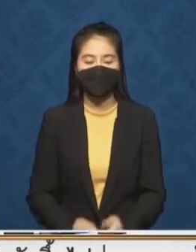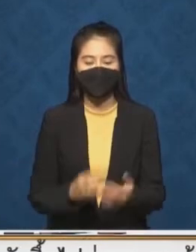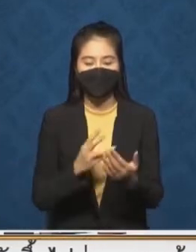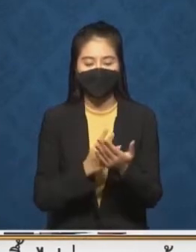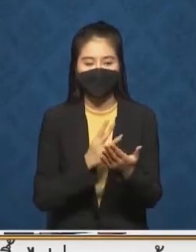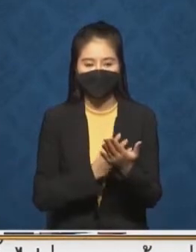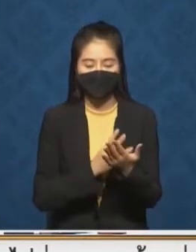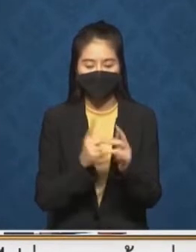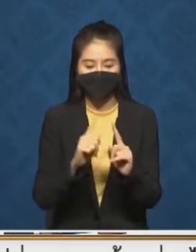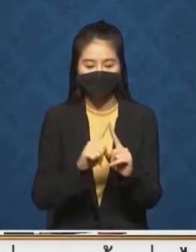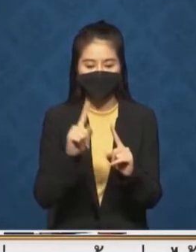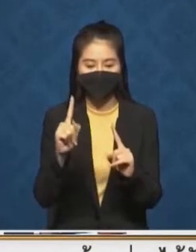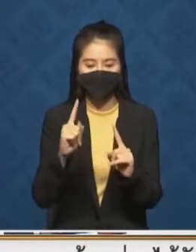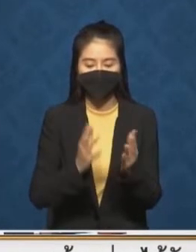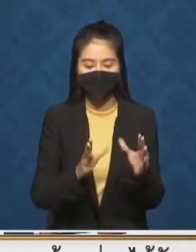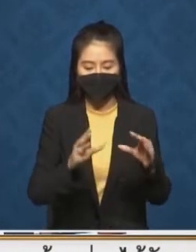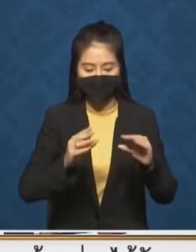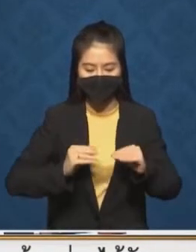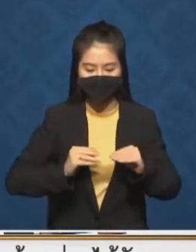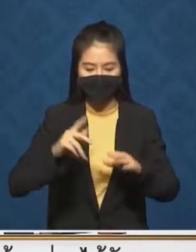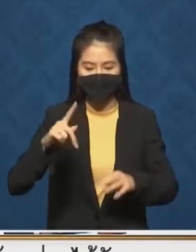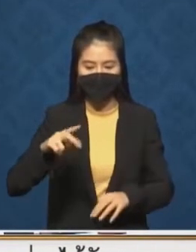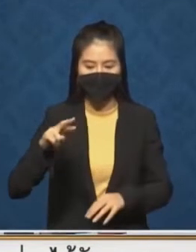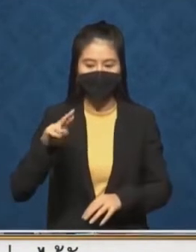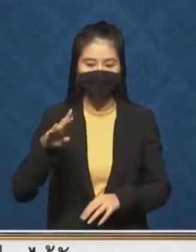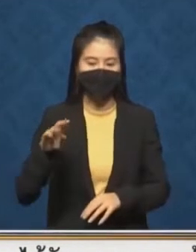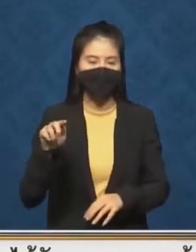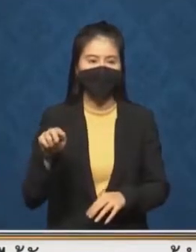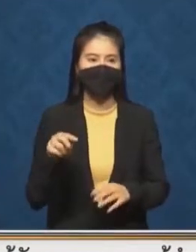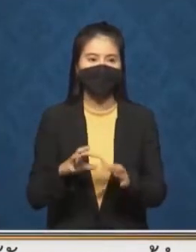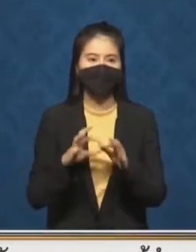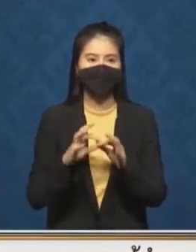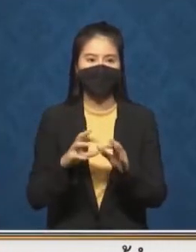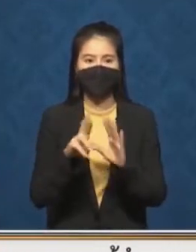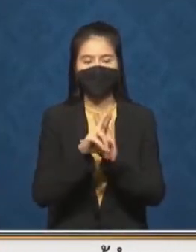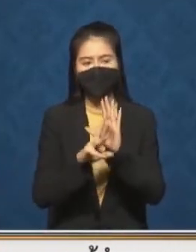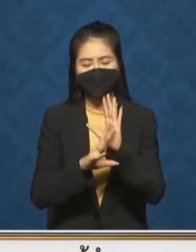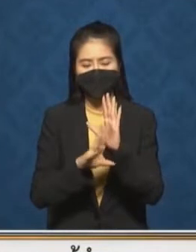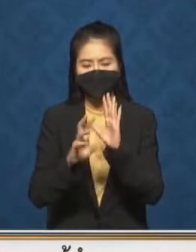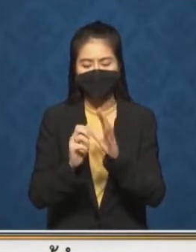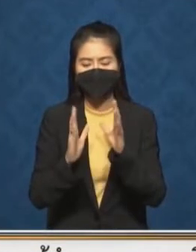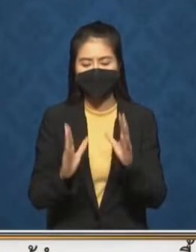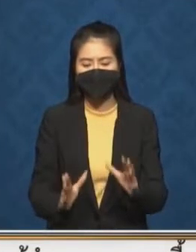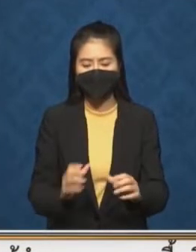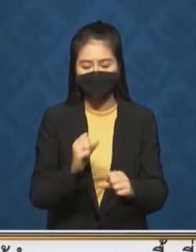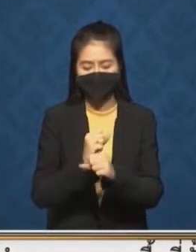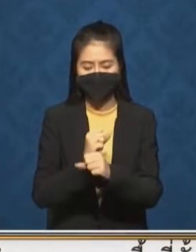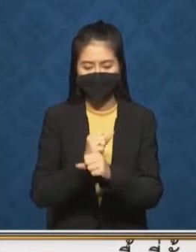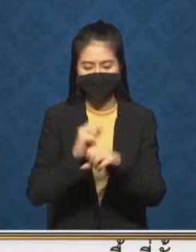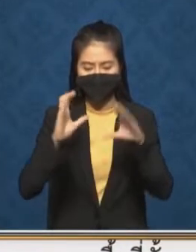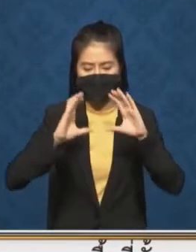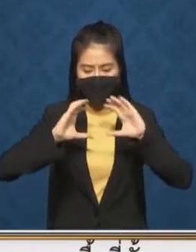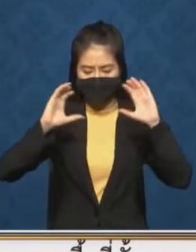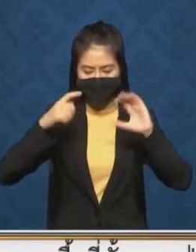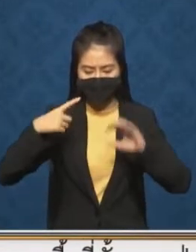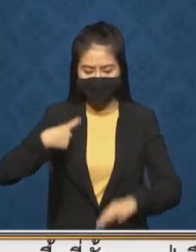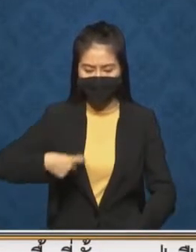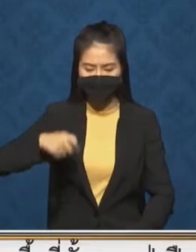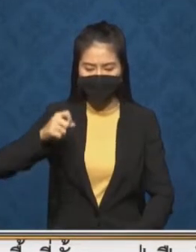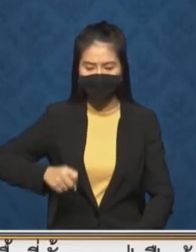วาระหนึ่ง ใเรื่ประการรรฐการของรางพาร์ชิบัตรราเวีบ ค ราชการ ฝาย ตุรการ สาร ยุธิธัมพ.ส. นะครับ